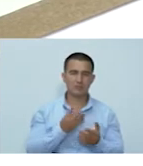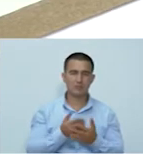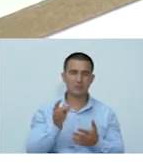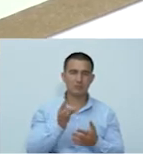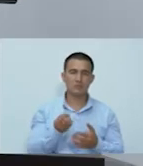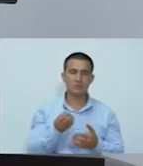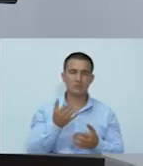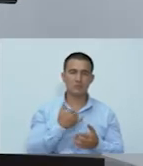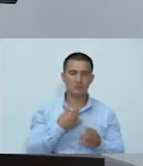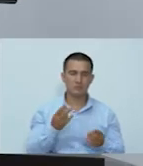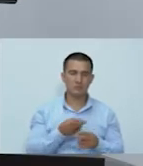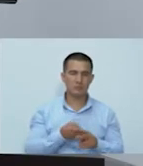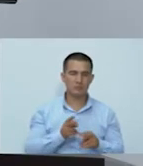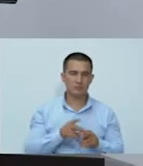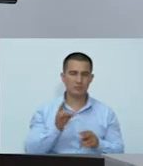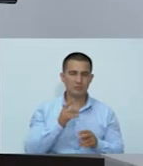olamiz.